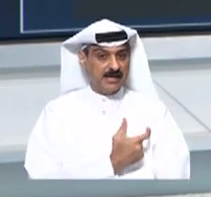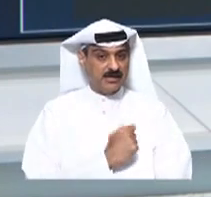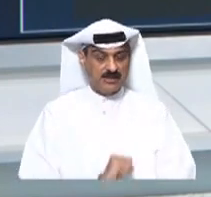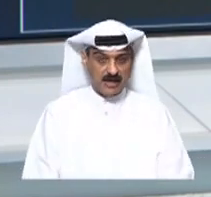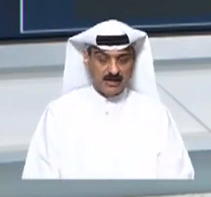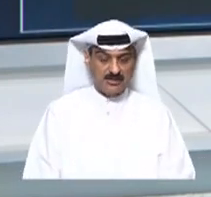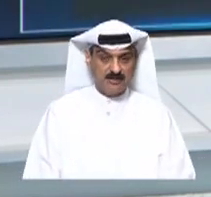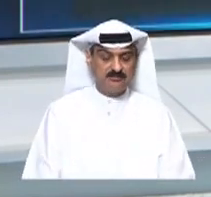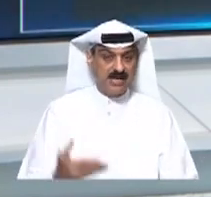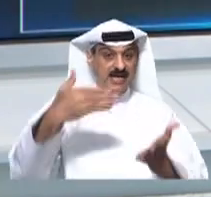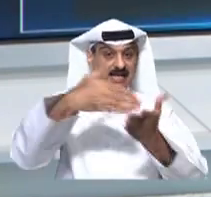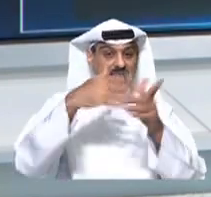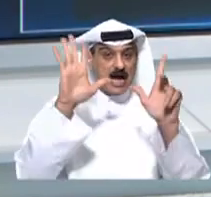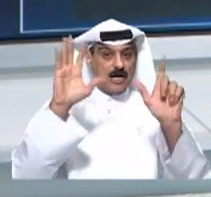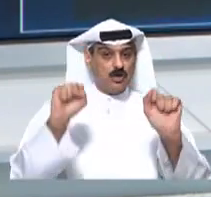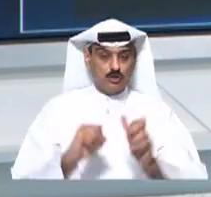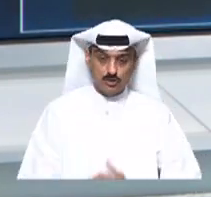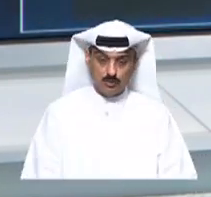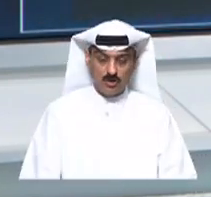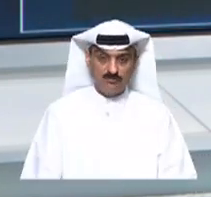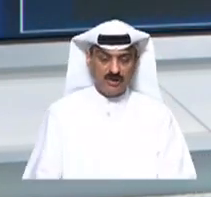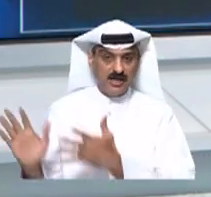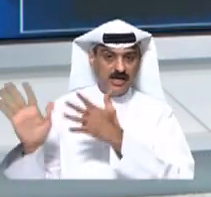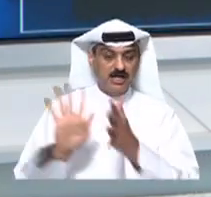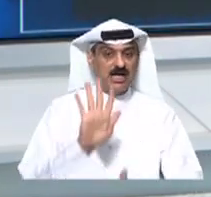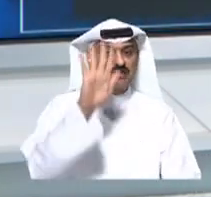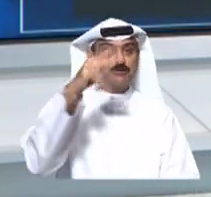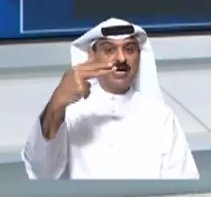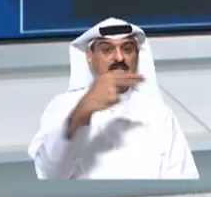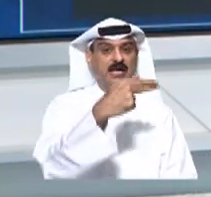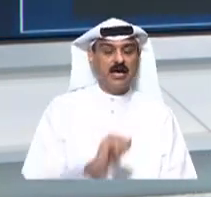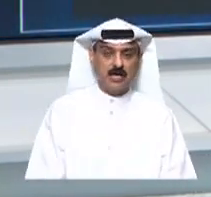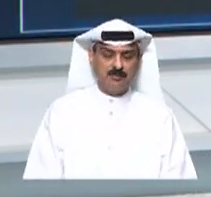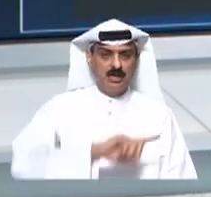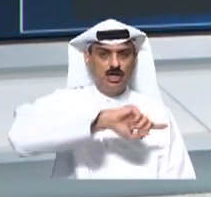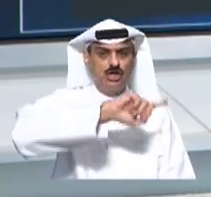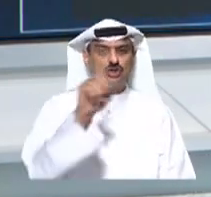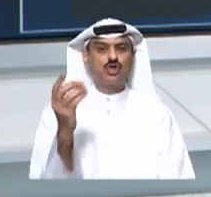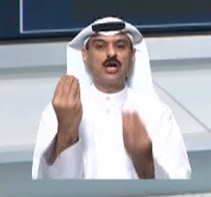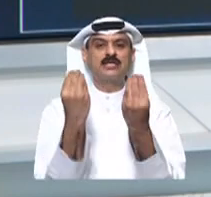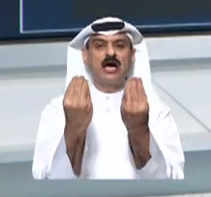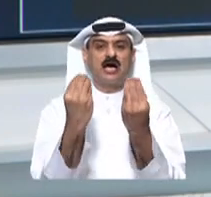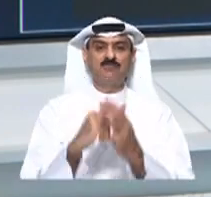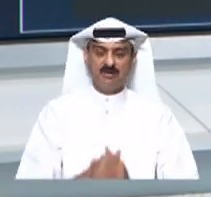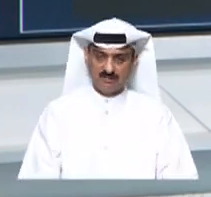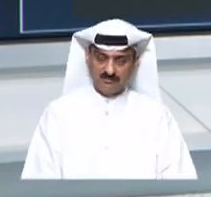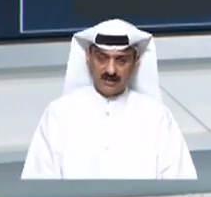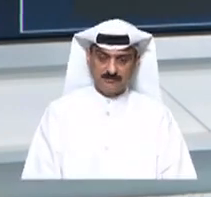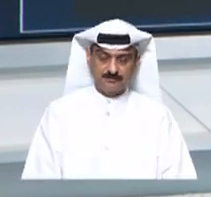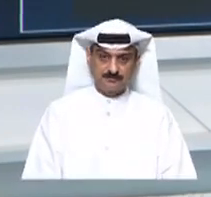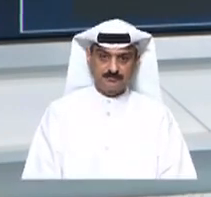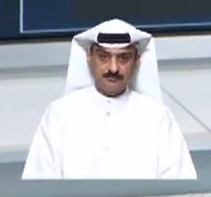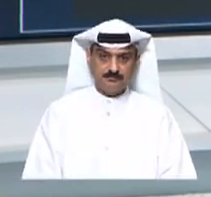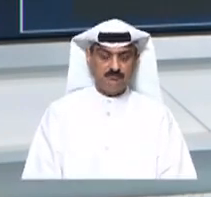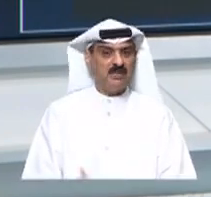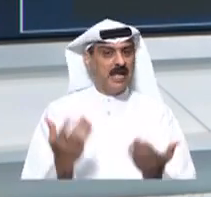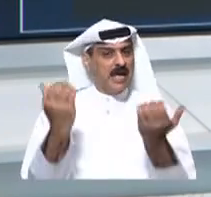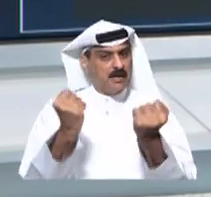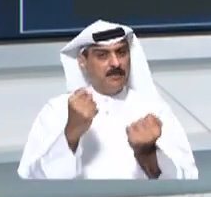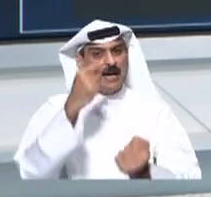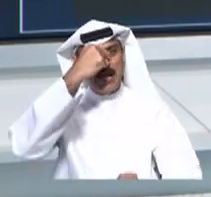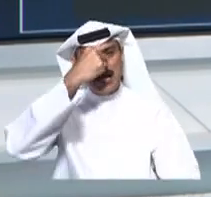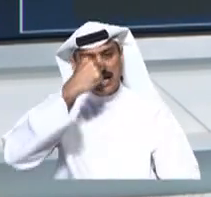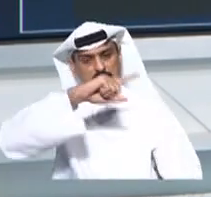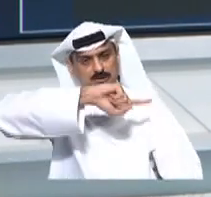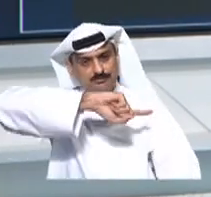هذا الأسبوع، رياح شمالية غربية معتدلة السرعة بشكل عام، قد يكون هناك نشاط نسبي خاصة في يوم الأربعاء والخميس